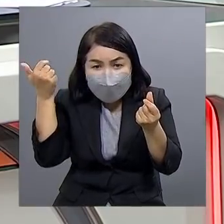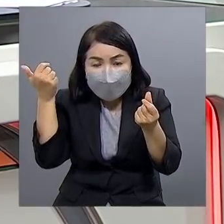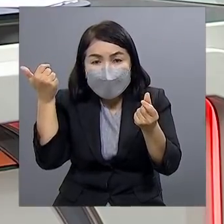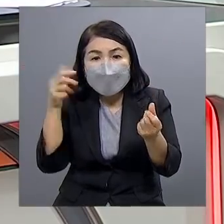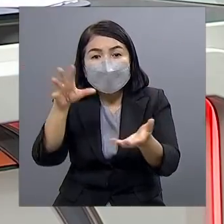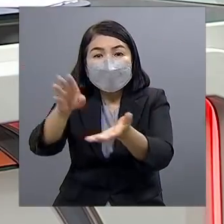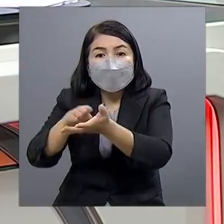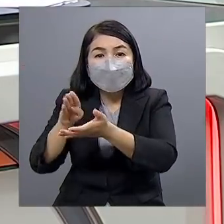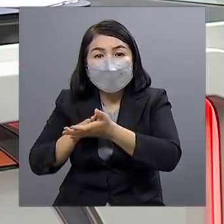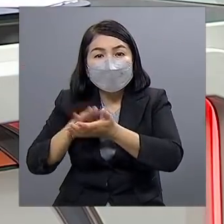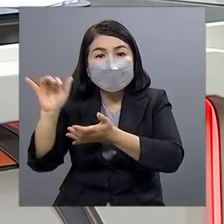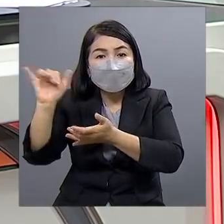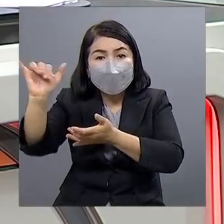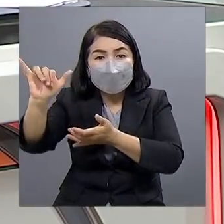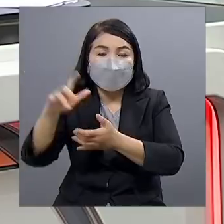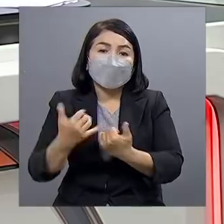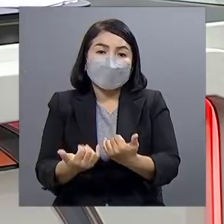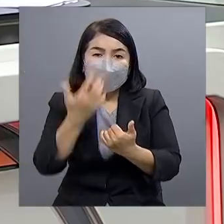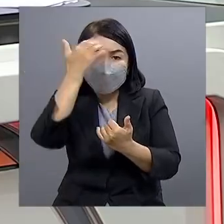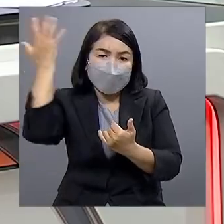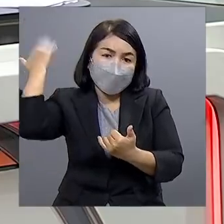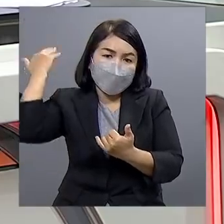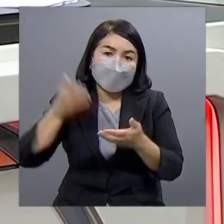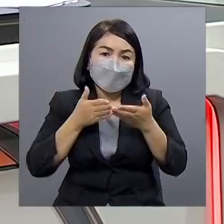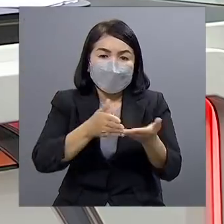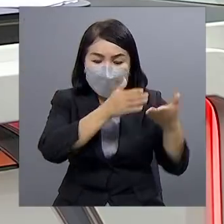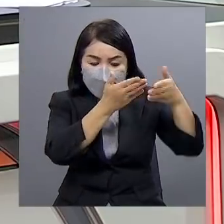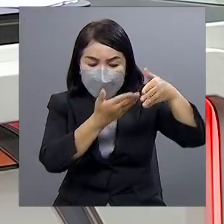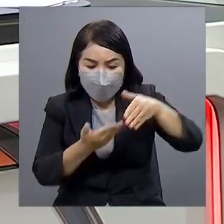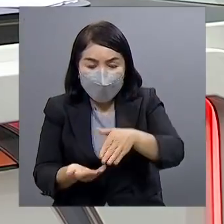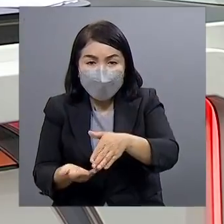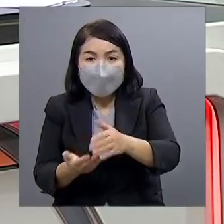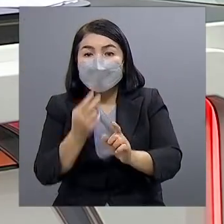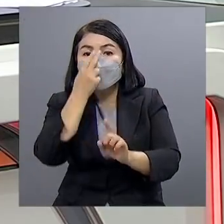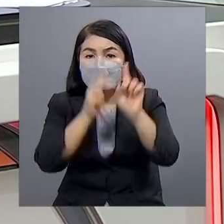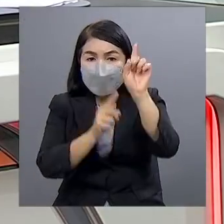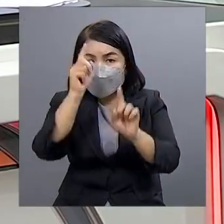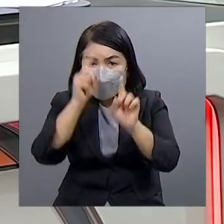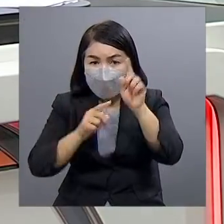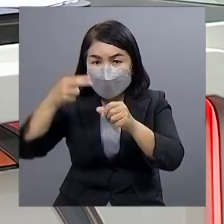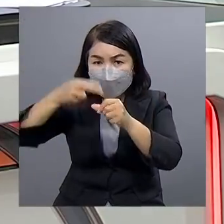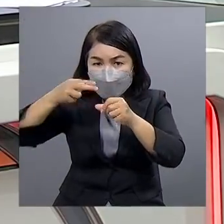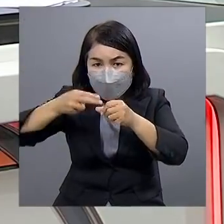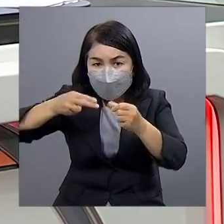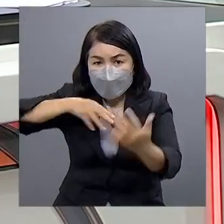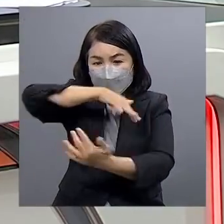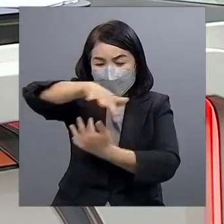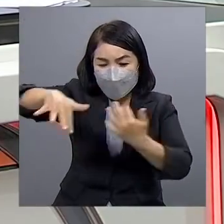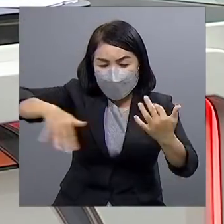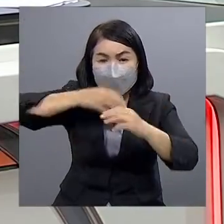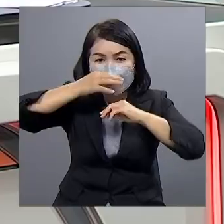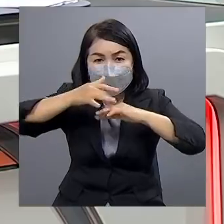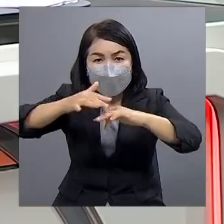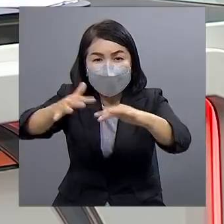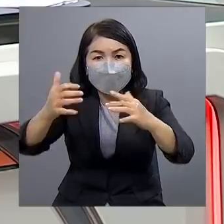เรือขนถ่ายน้ำมันอับปางนะคะตอนนี้นักวิชาการประเมินความเสี่ยงเรียกร้องให้หน่วยงานที่เกี่ยวข้องเร่งเก็บ